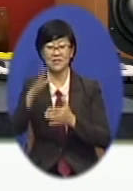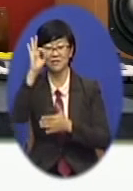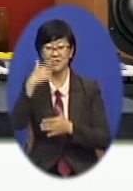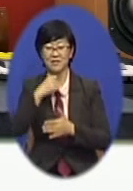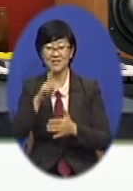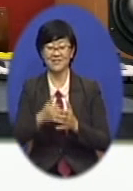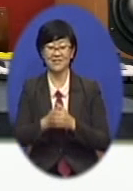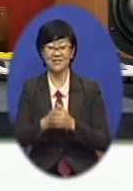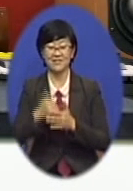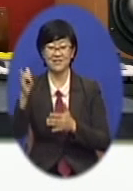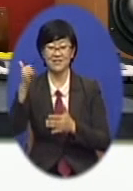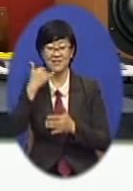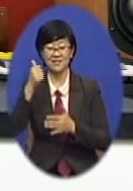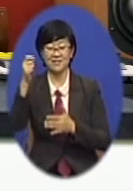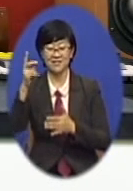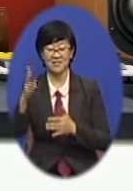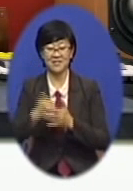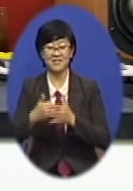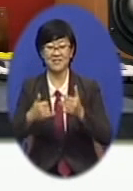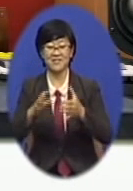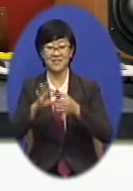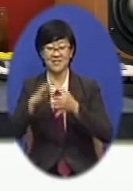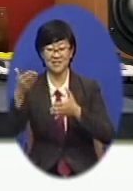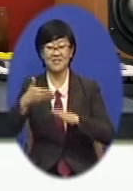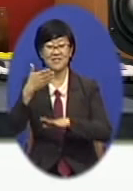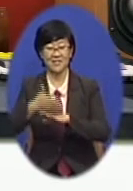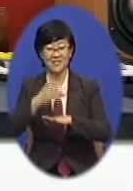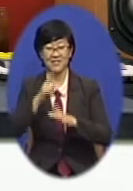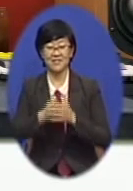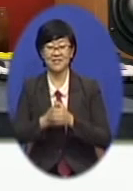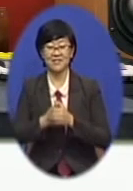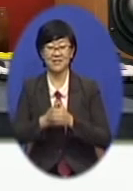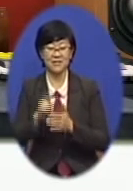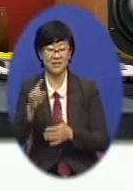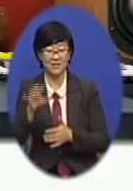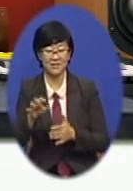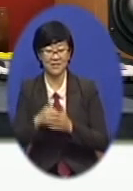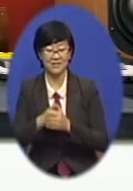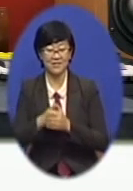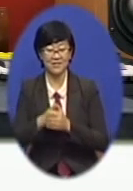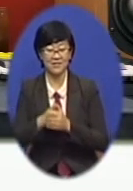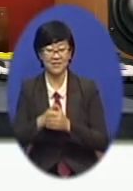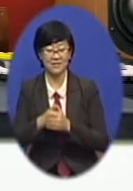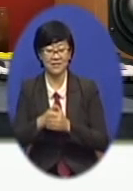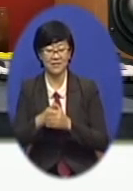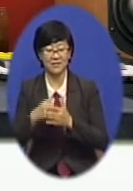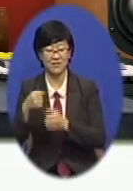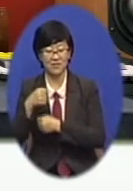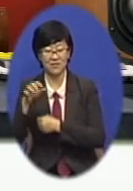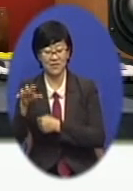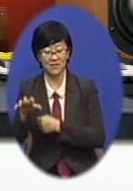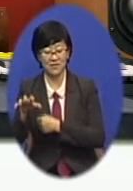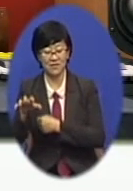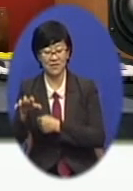이 전화번호로 연락 좀 주면 진짜 아. 고맙겠습니다. 그게 어디 군대였었어요? 군대가